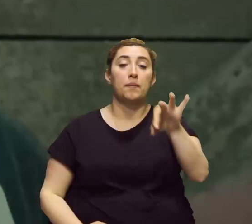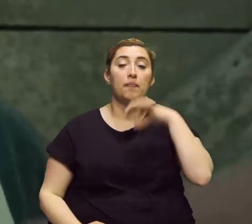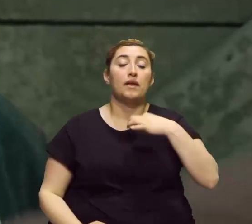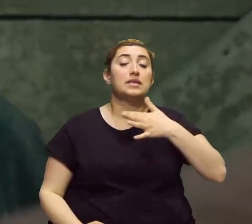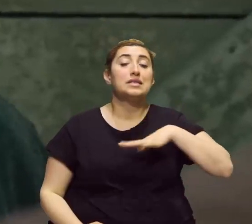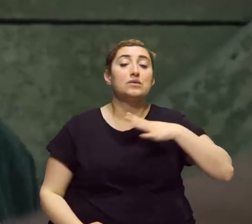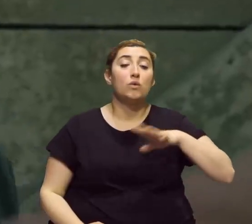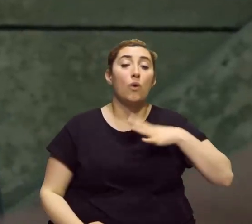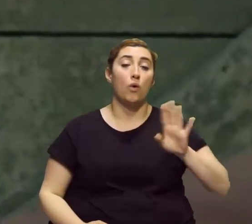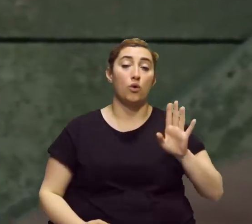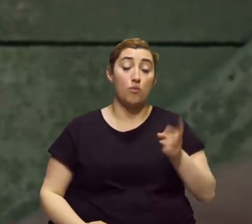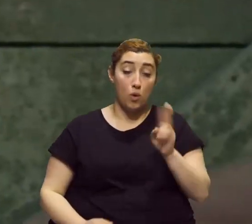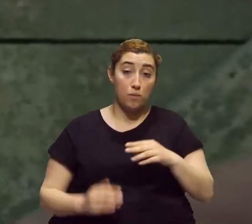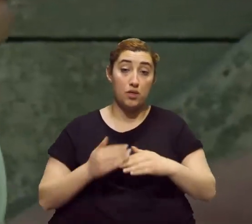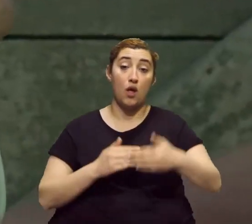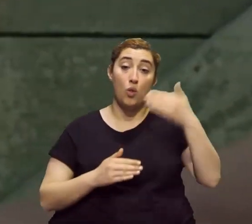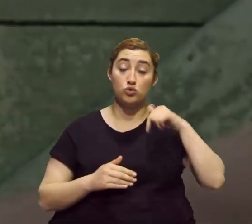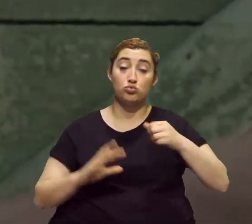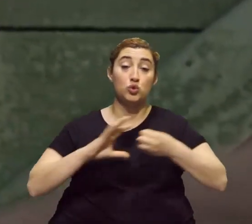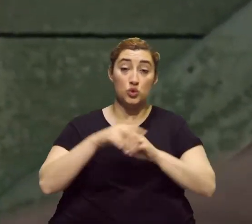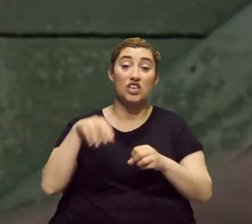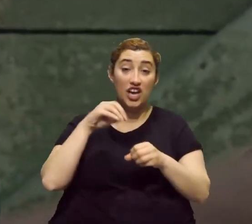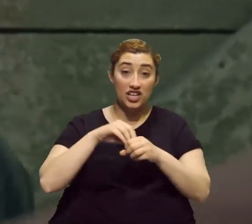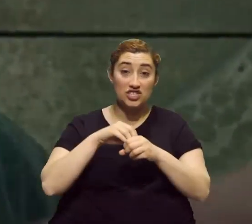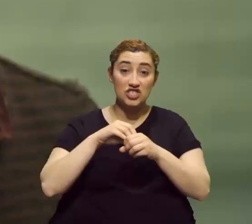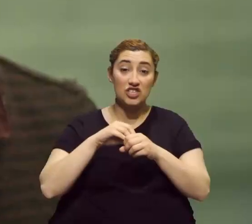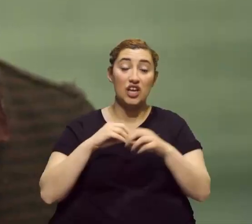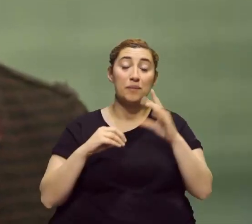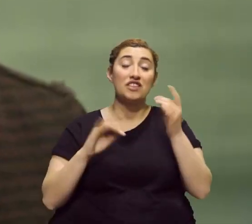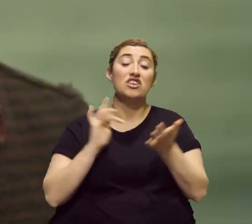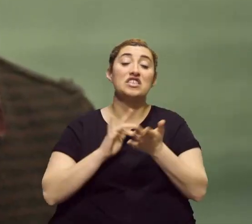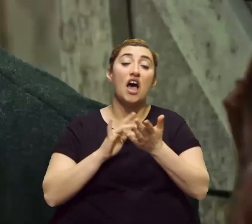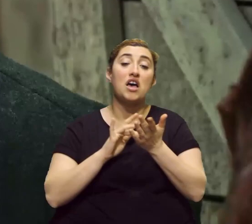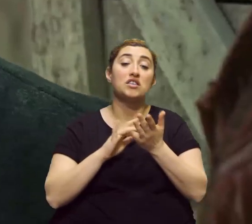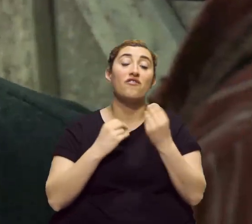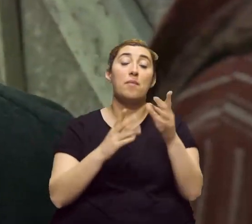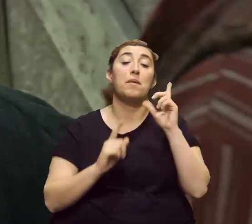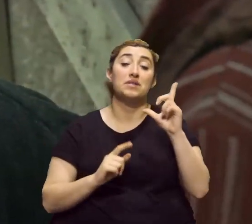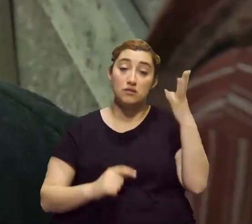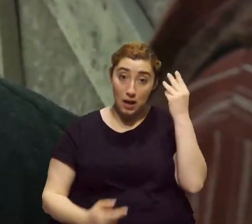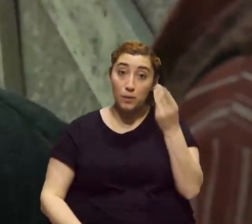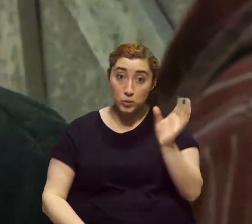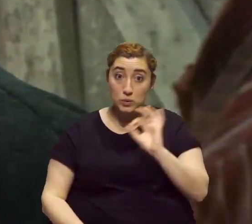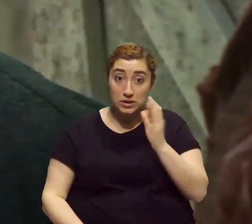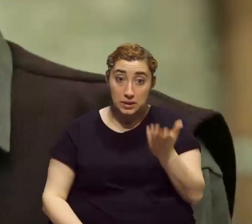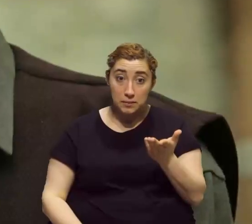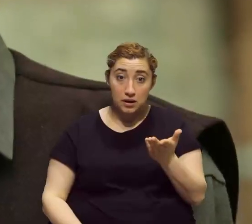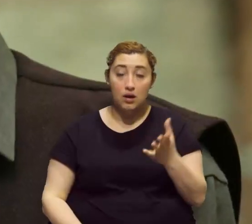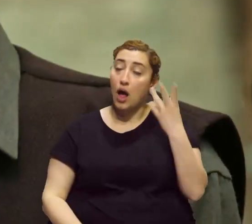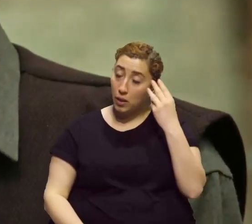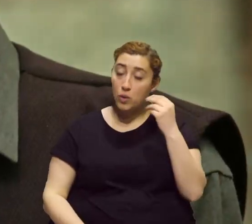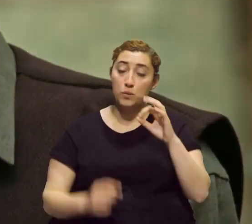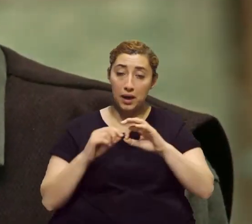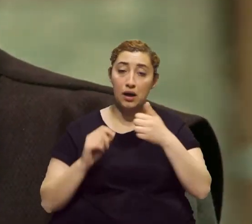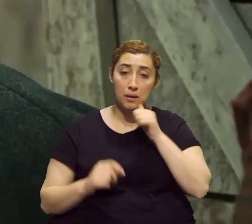istiyorum. Ahiretten önce bu dünyada verecek bir hesabı var. Anlıyorsunuz değil mi lan beni?